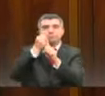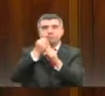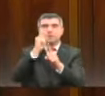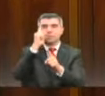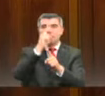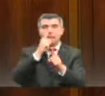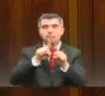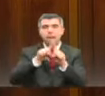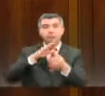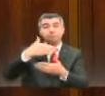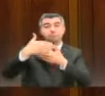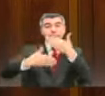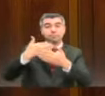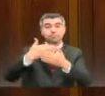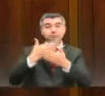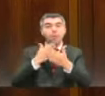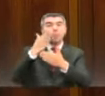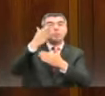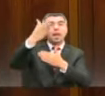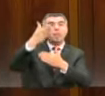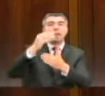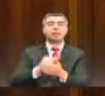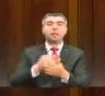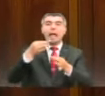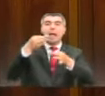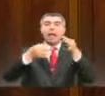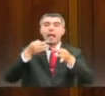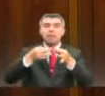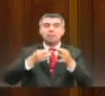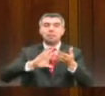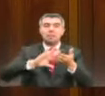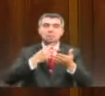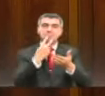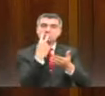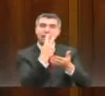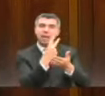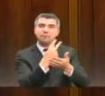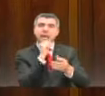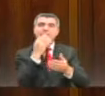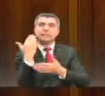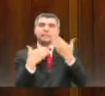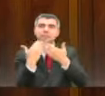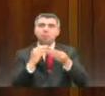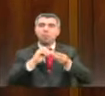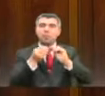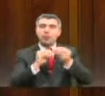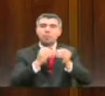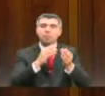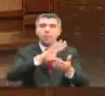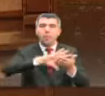إصلاح عميق وشامل لمنظومة العدالة وتمكينها من الاطلاع بدورها كاملاً في